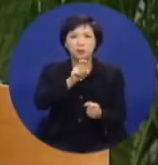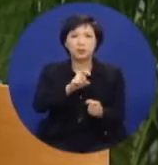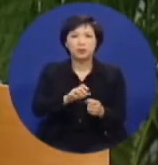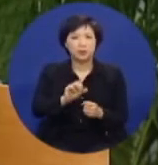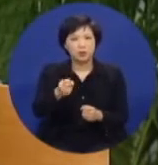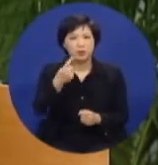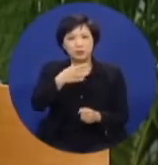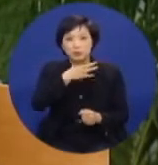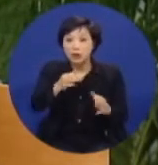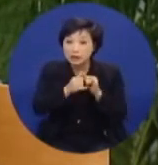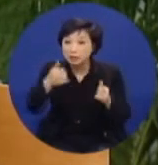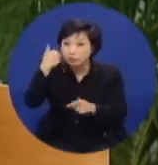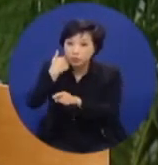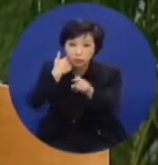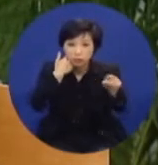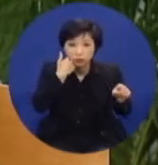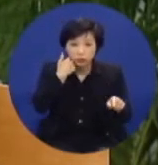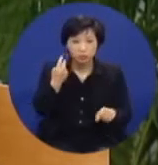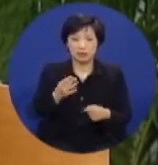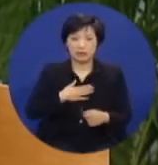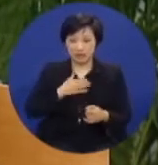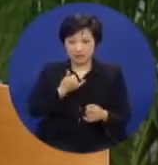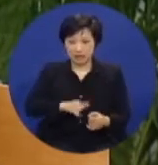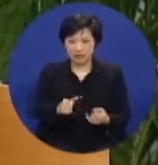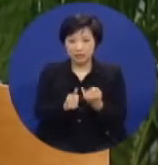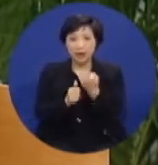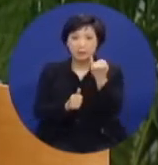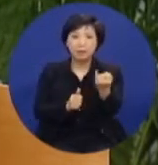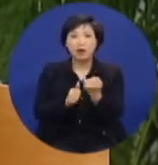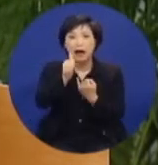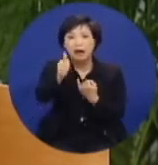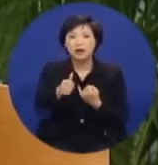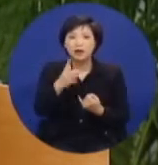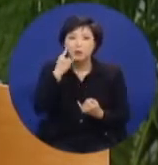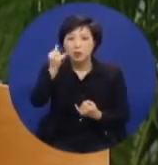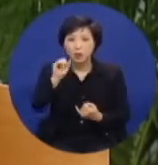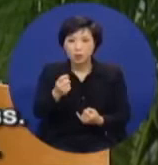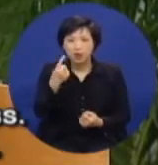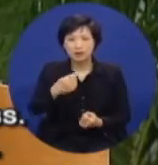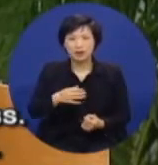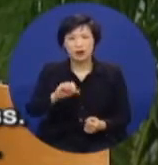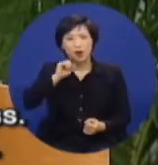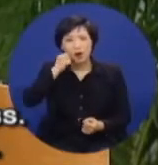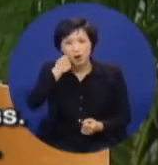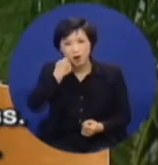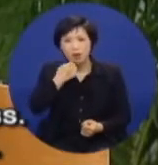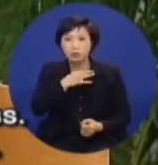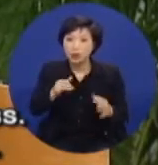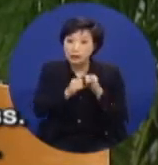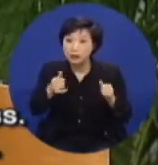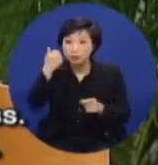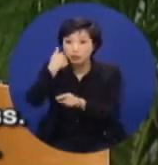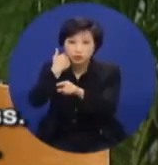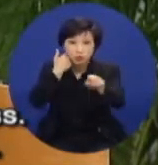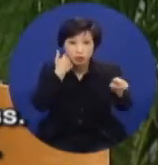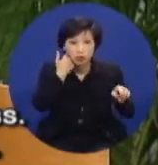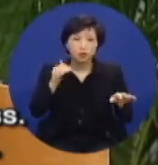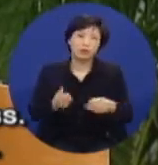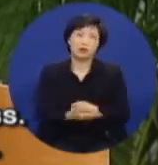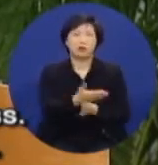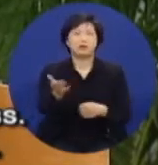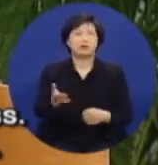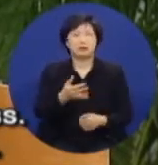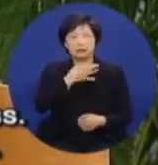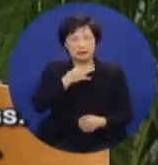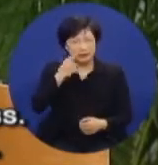있습니까 자식 때 미 남편 때 미안해 뺌 2부 때 미 불행한 사람이 있습니까 9억 불행한 데 취급하지